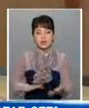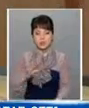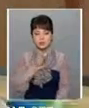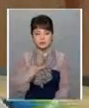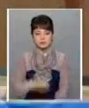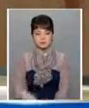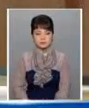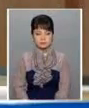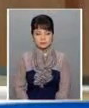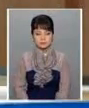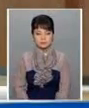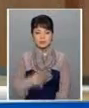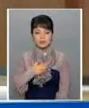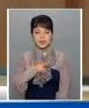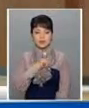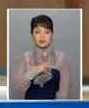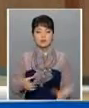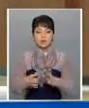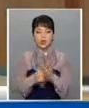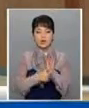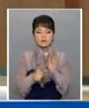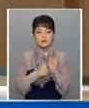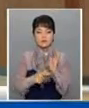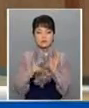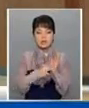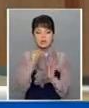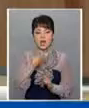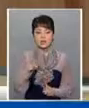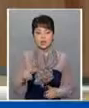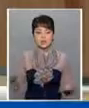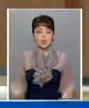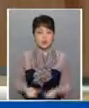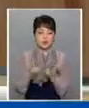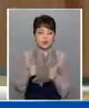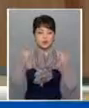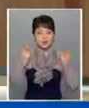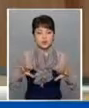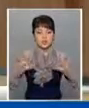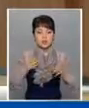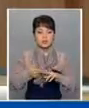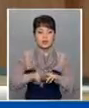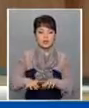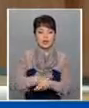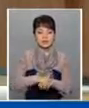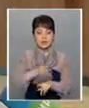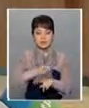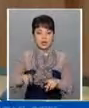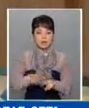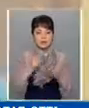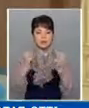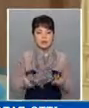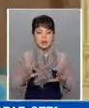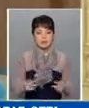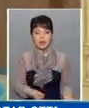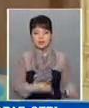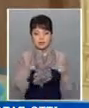Біздің қызметкерлеріміз үш жыл ішінде 678 адамды құтқарып, төтенше жағдай аймағынан 12 мың адамды қауіпсіз аймаққа